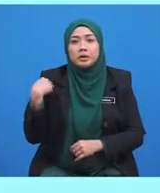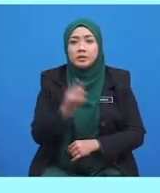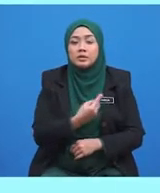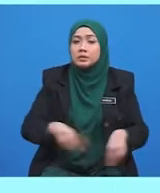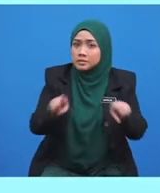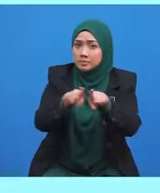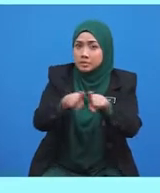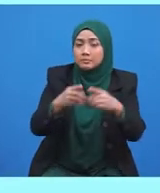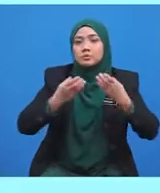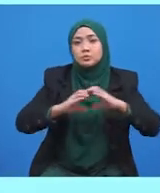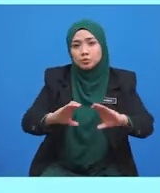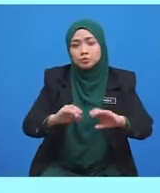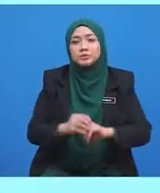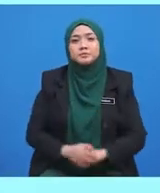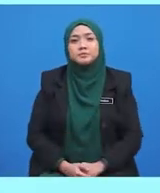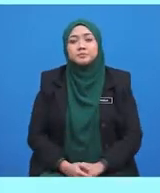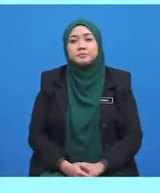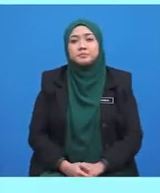Mari kita sama-sama cuba